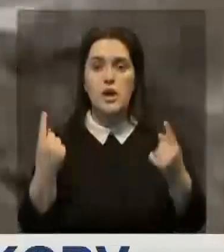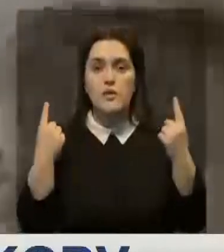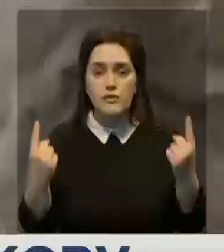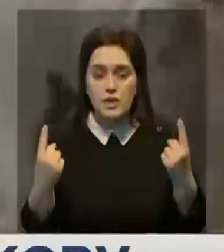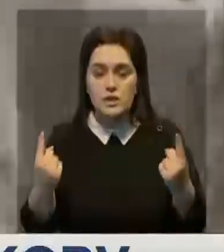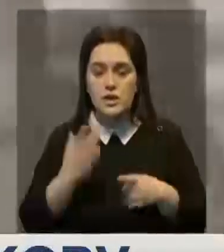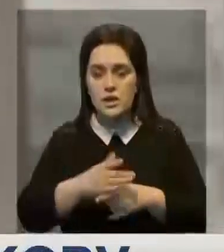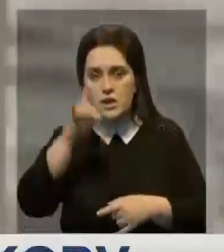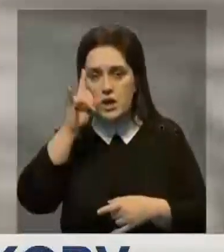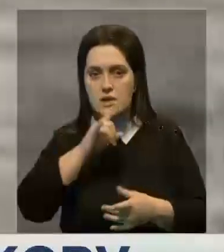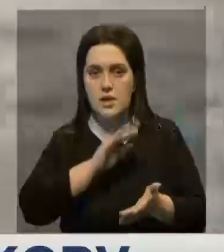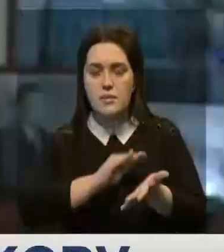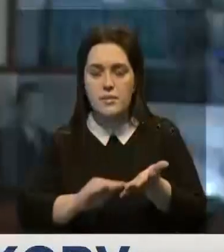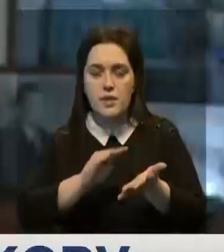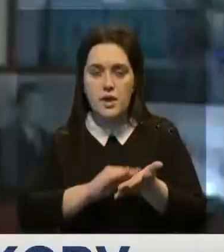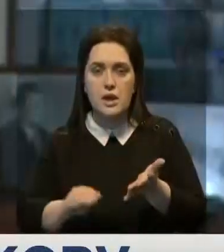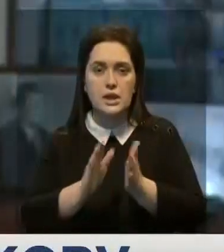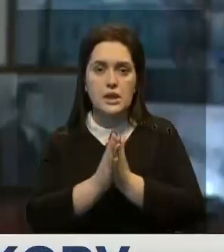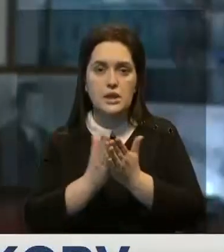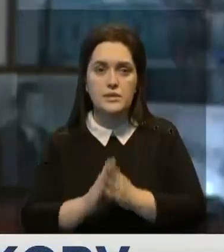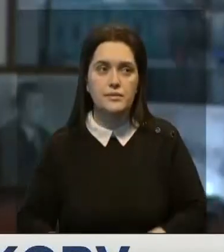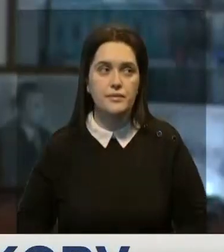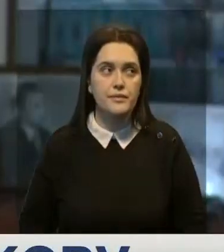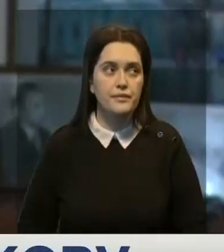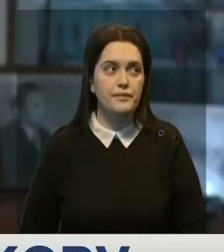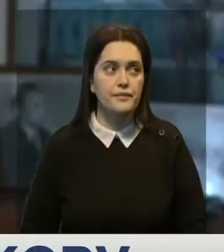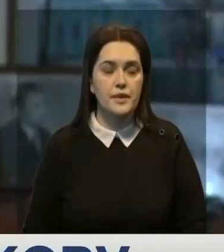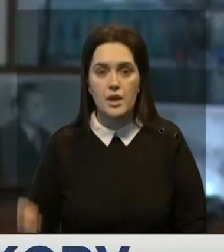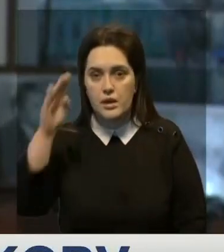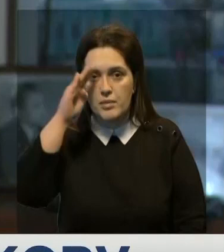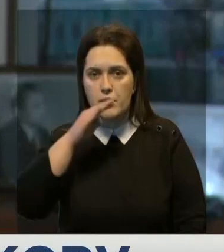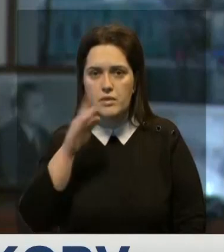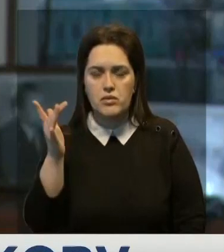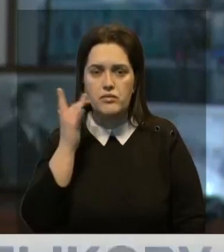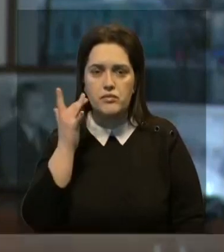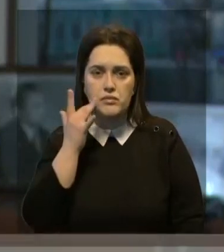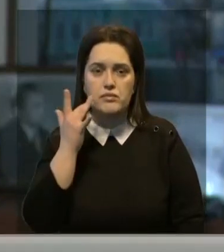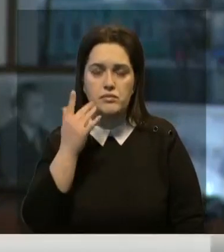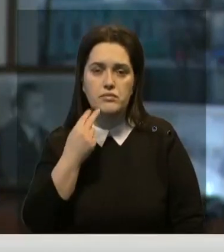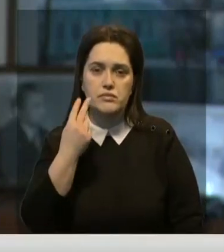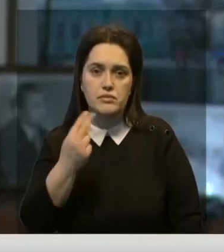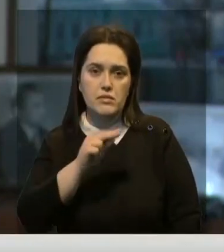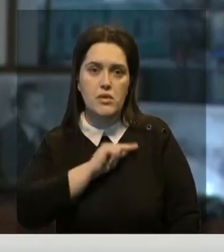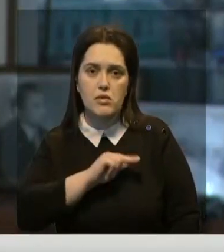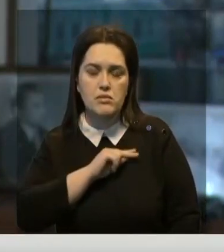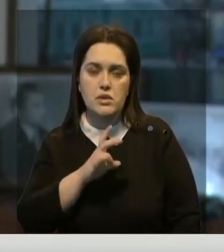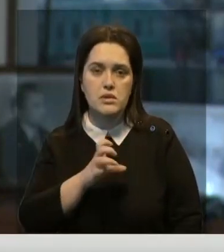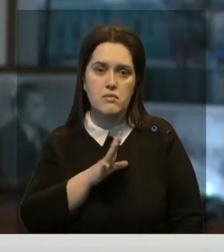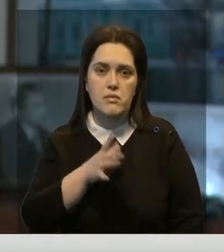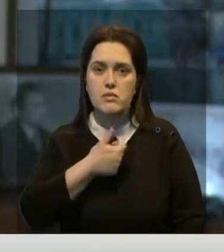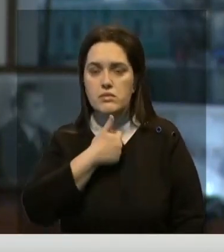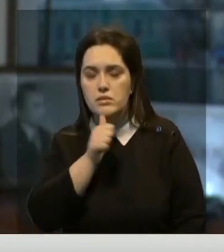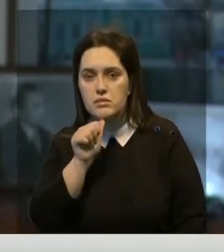произведений казахской поэзии. Папа всегда работал. Ну, то есть вот я никогда не видела его, чтобы он мог сидеть